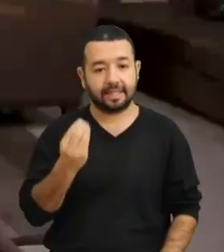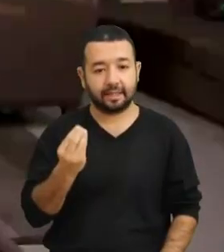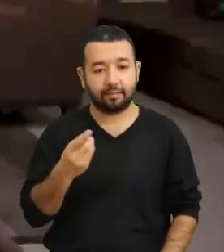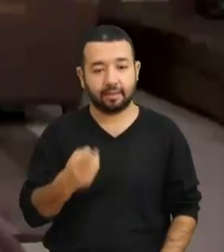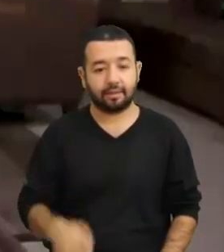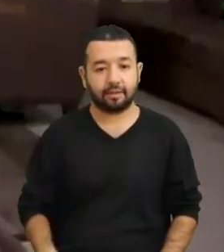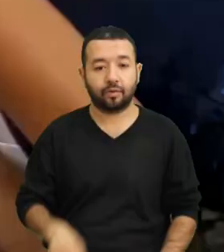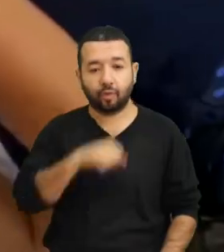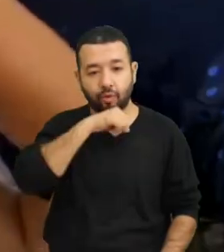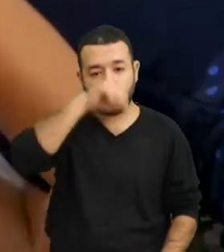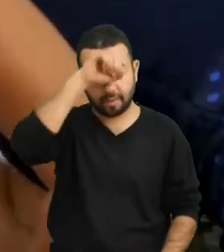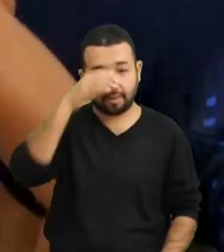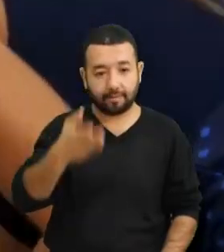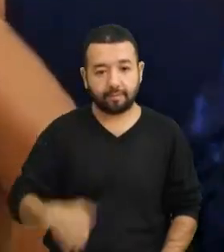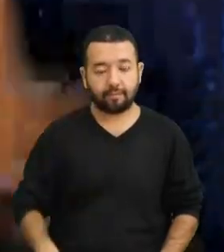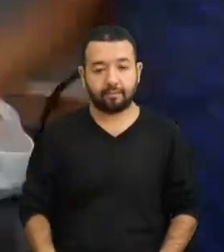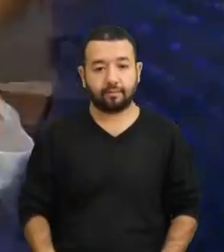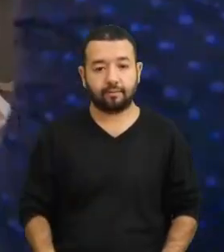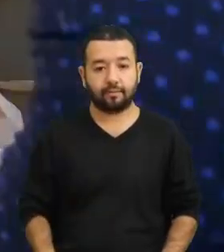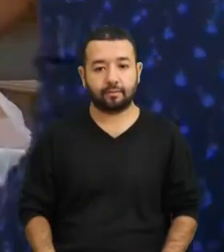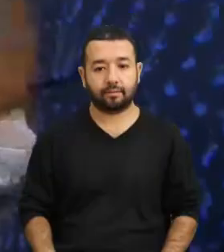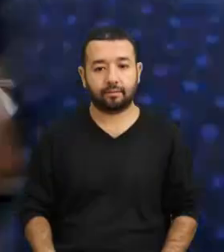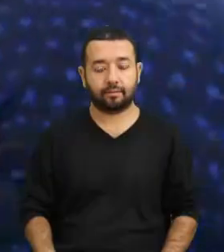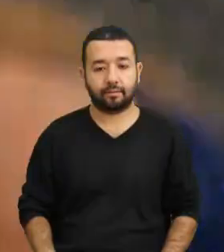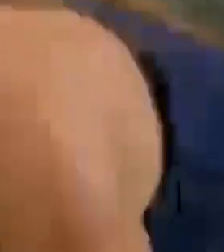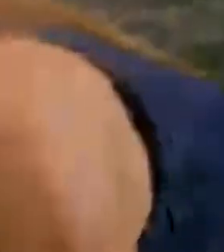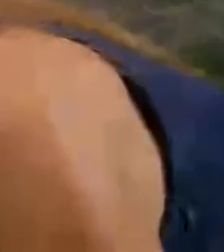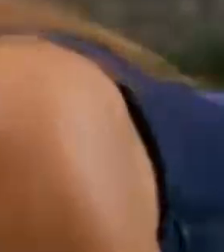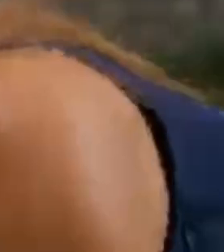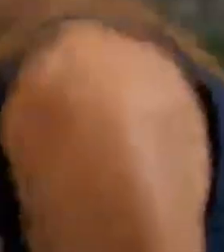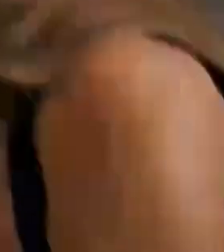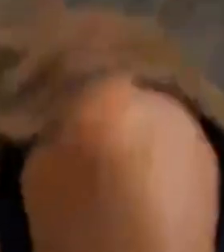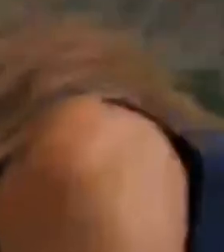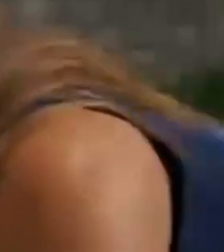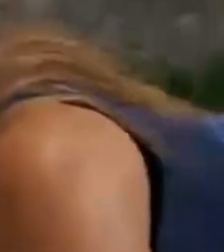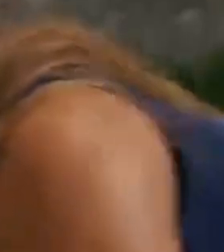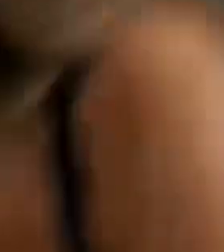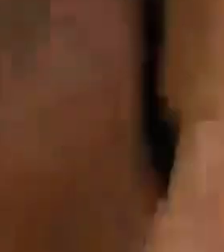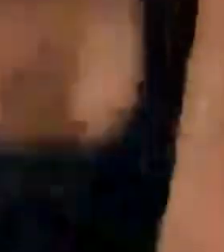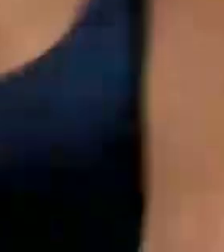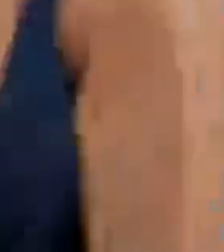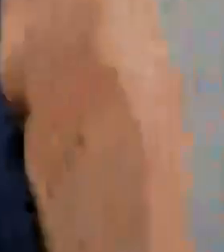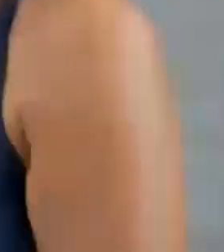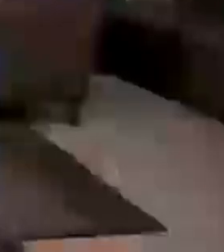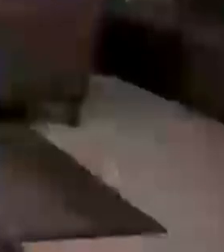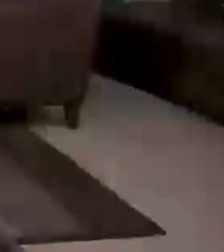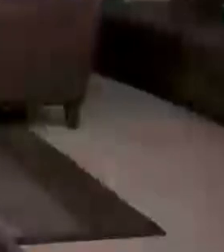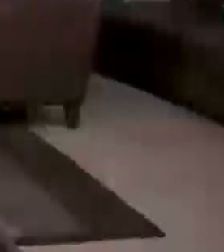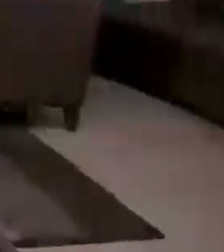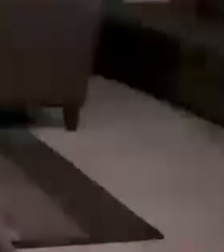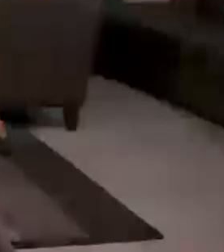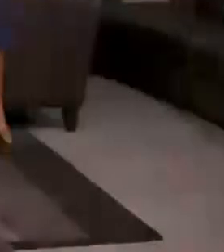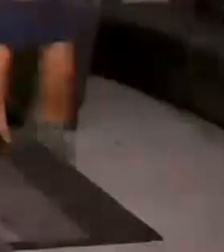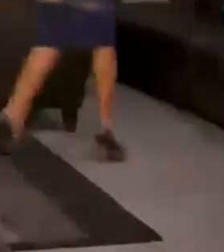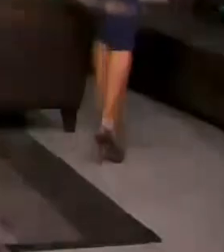Nasılsınız? Ay öpeyim. Şevval'in elini öpüp alnına koydu, ardından yanaklarından öptü. Şevval neye